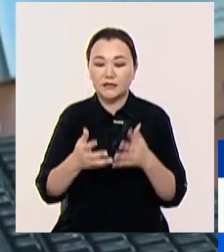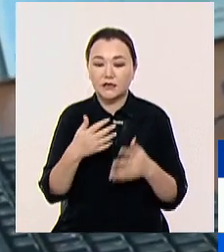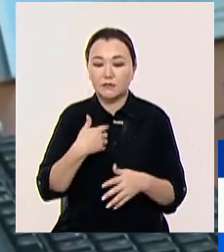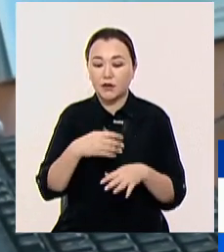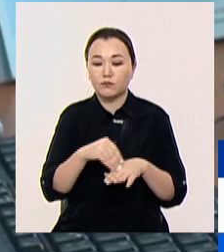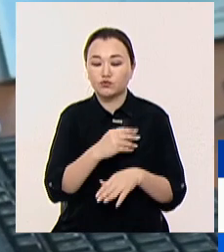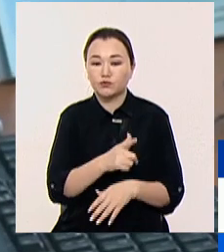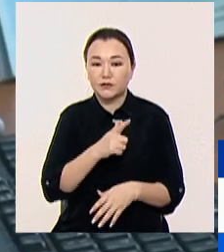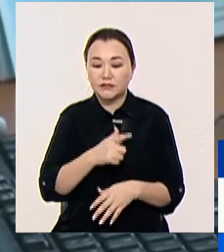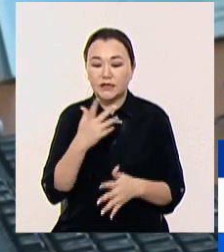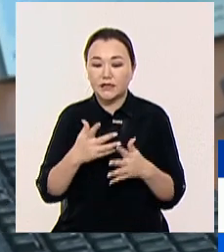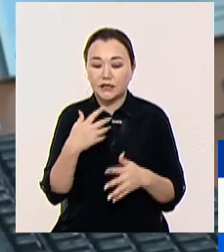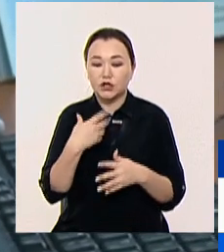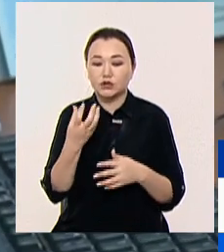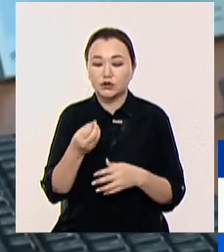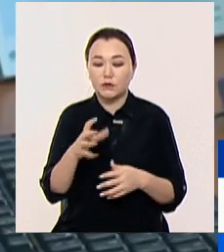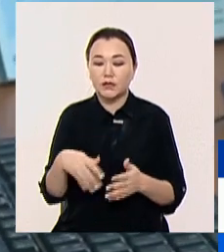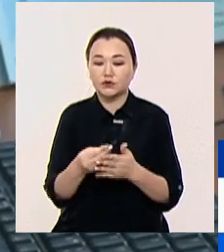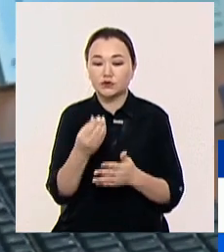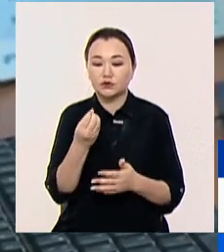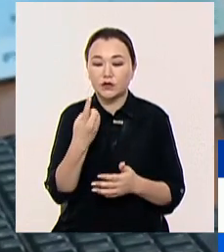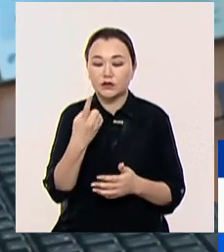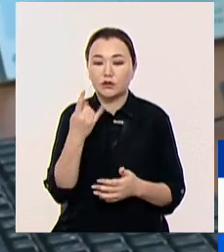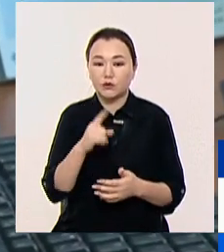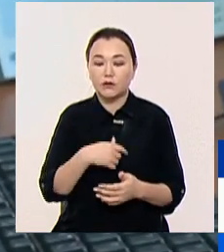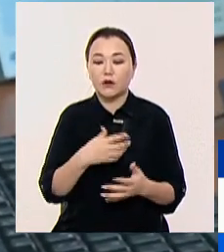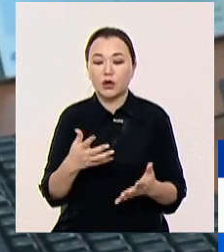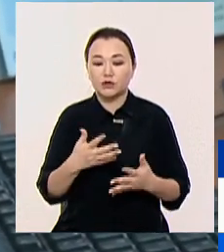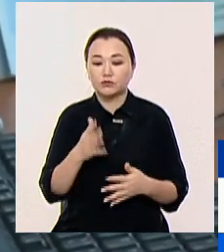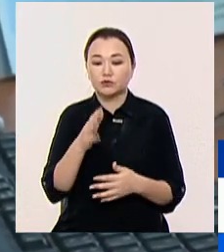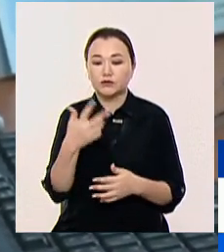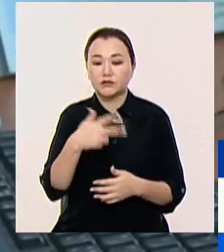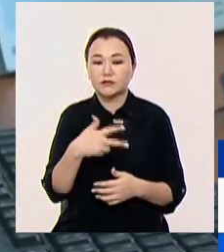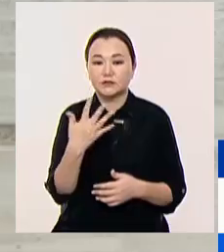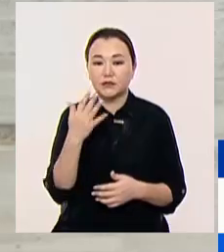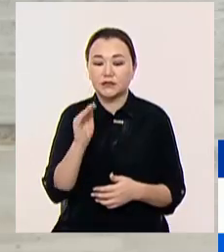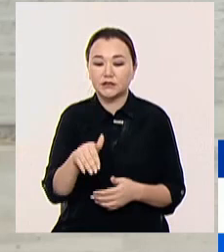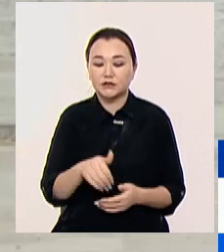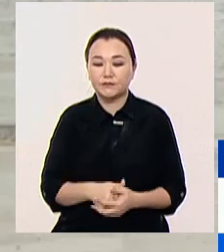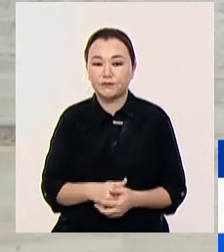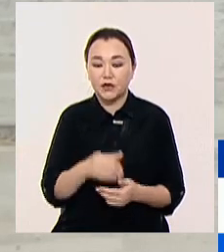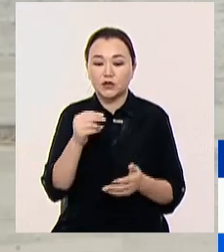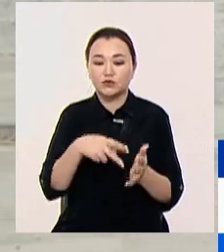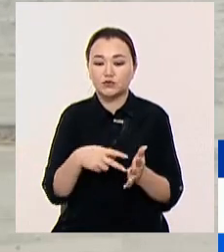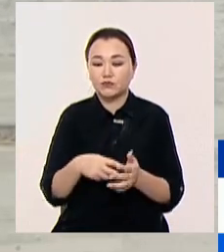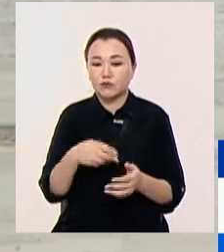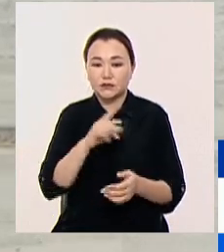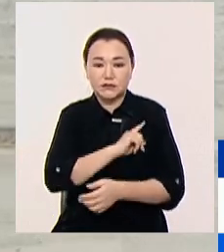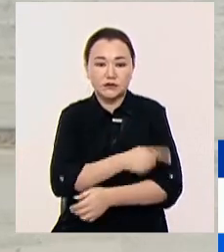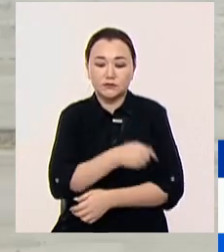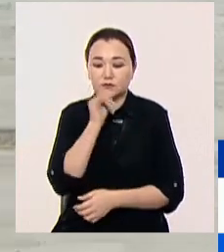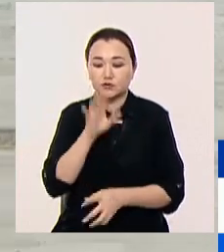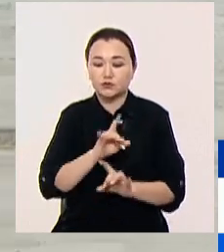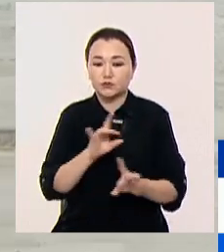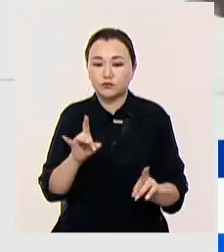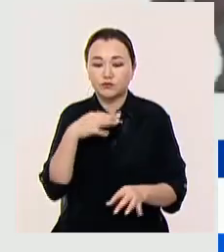мы с мужем поедем или еще я захвачу одного ребенка нам конечно же будет 30-35 сумма неподъемная говорят многие